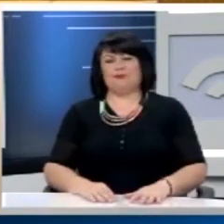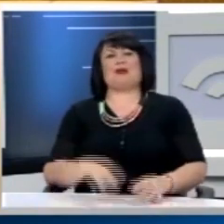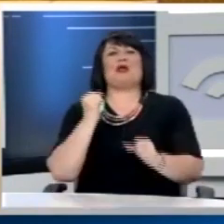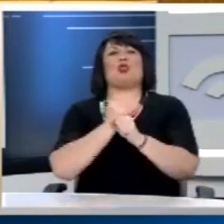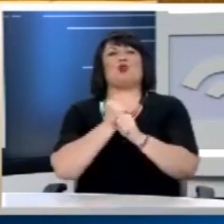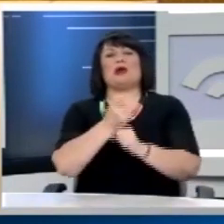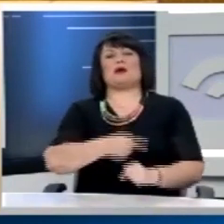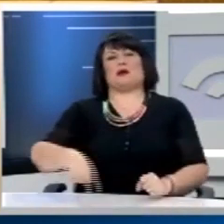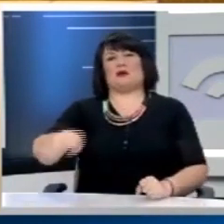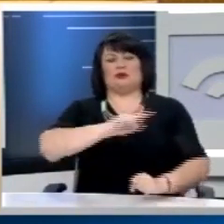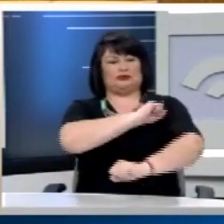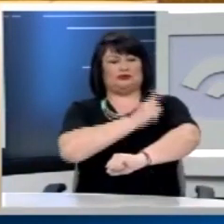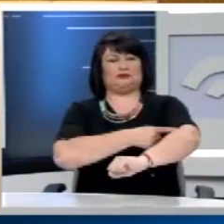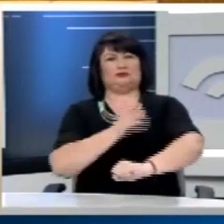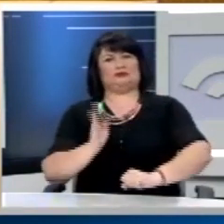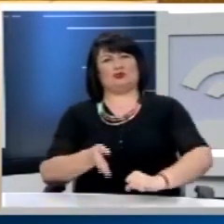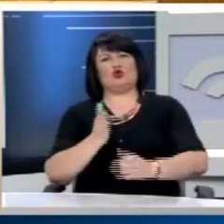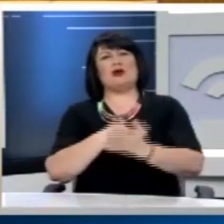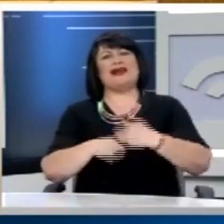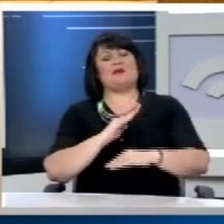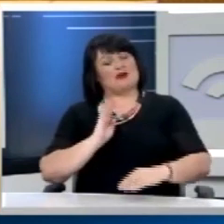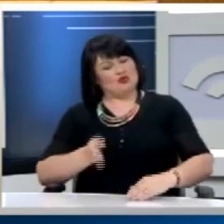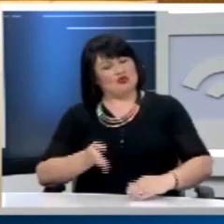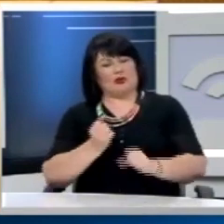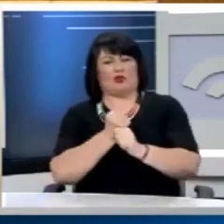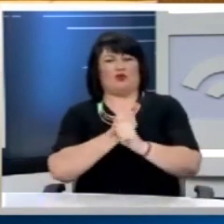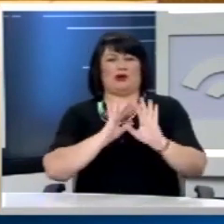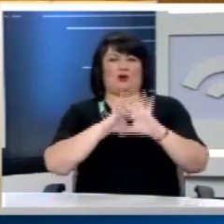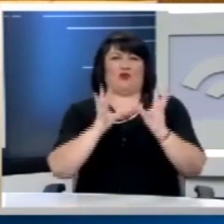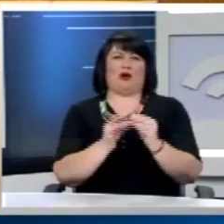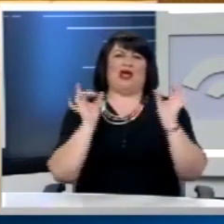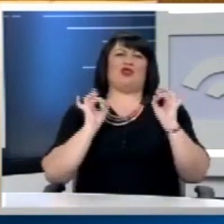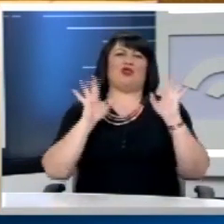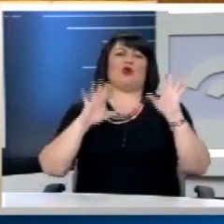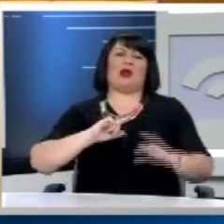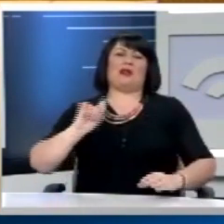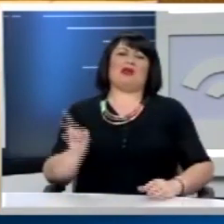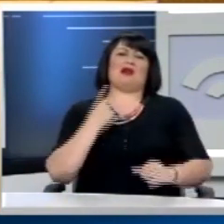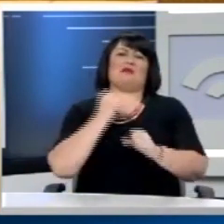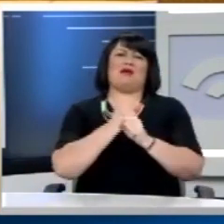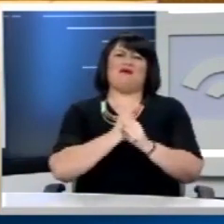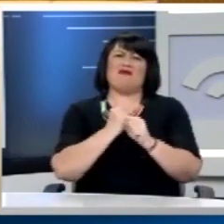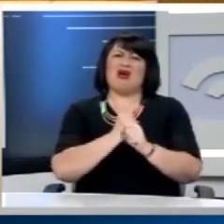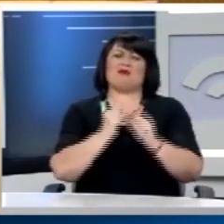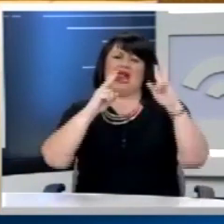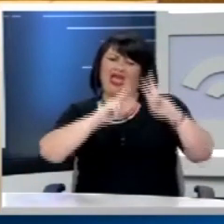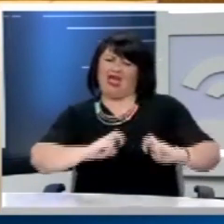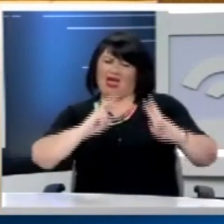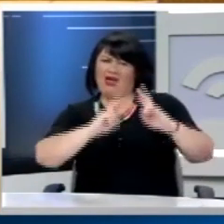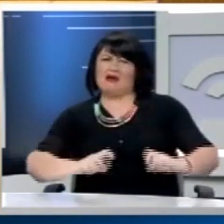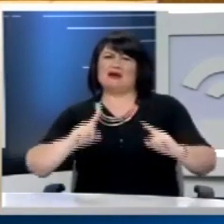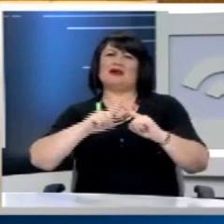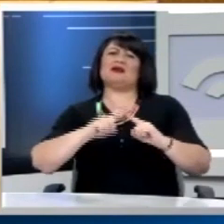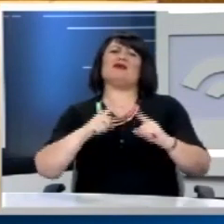για όλους τους ικανούς προς εργασία αναπήρους. Πλήρης και δωρεάν θεραπείες, φάρμακα, εξετάσεις,